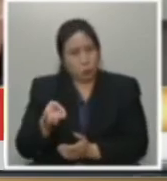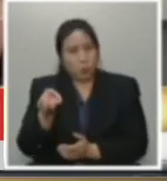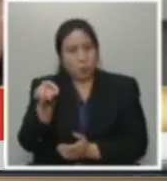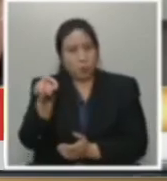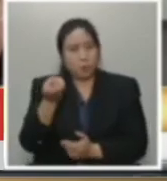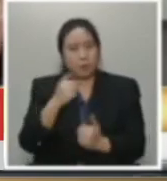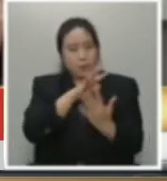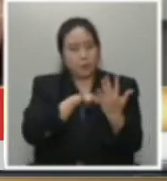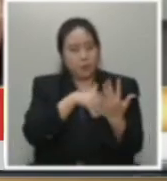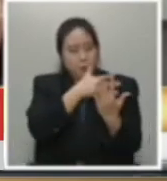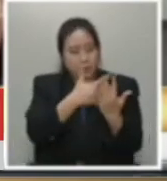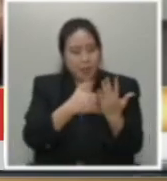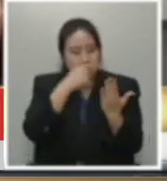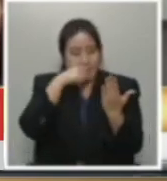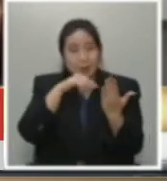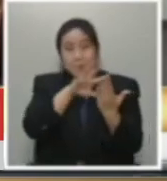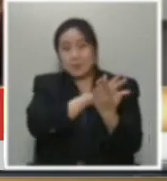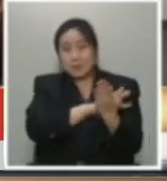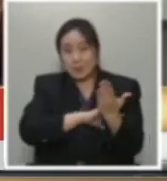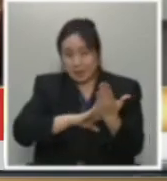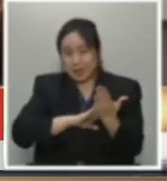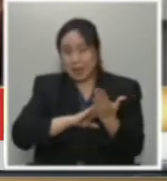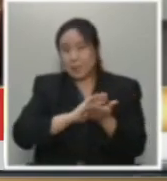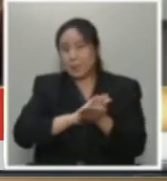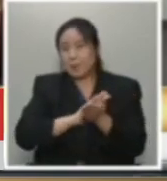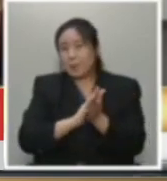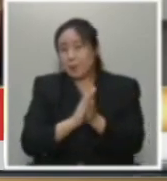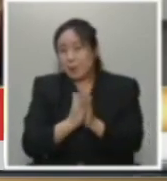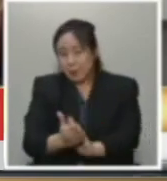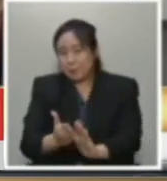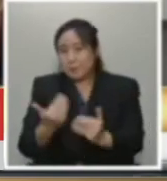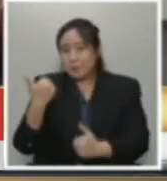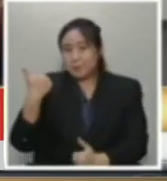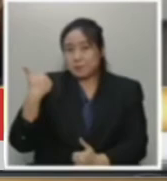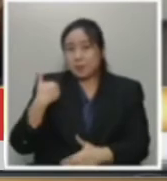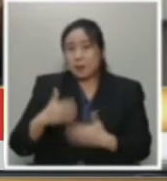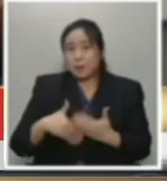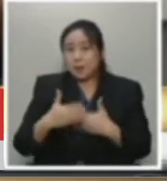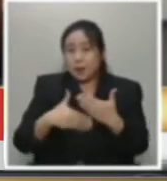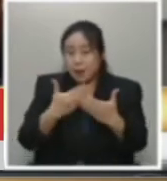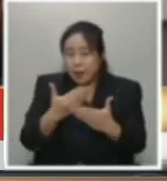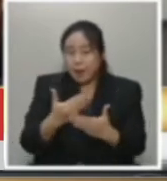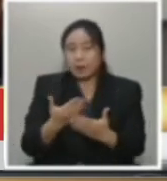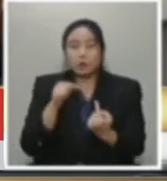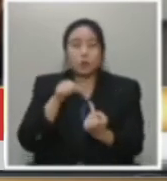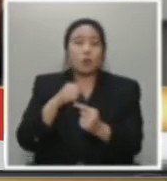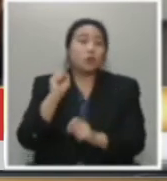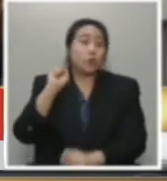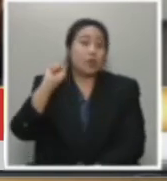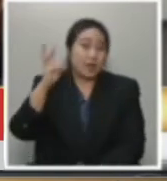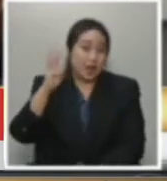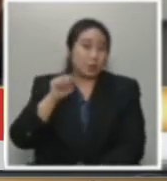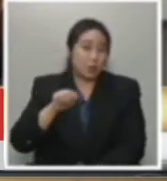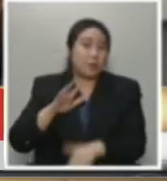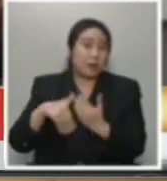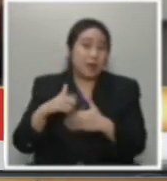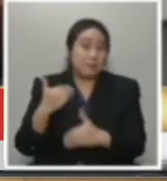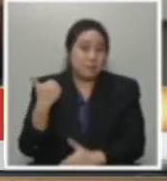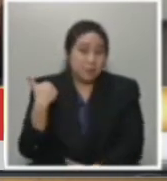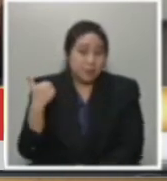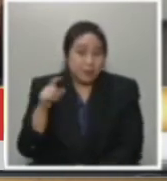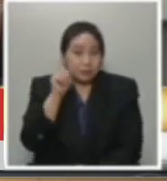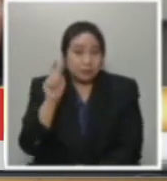ฏิรูปประเทศนั้นมีการจัดสรรมีการพัฒนาในเรื่องสวัสดิการตรงนี้หรือไม่และอี